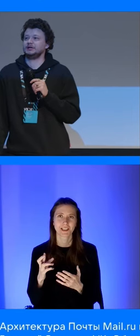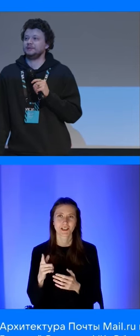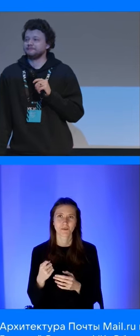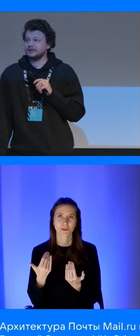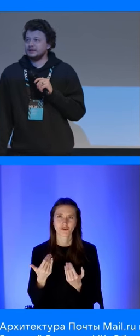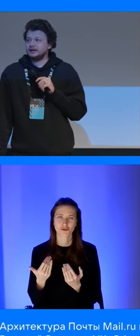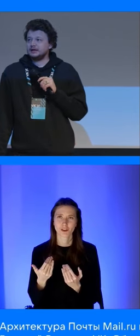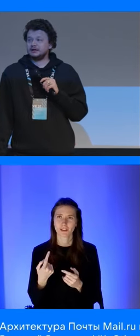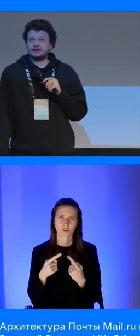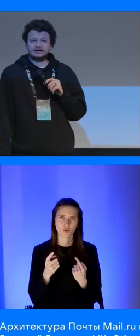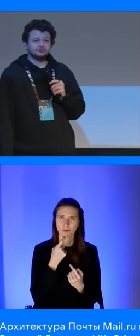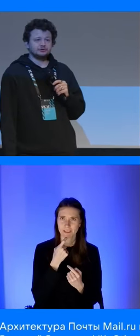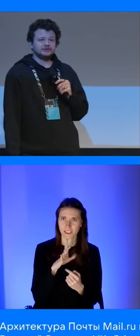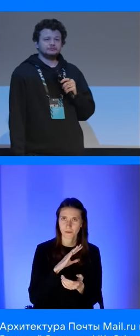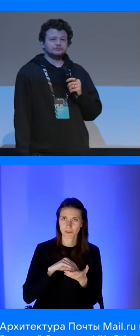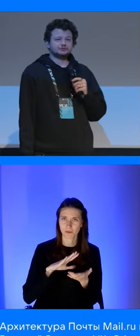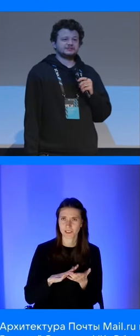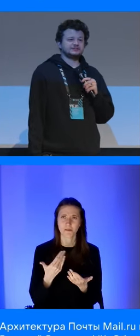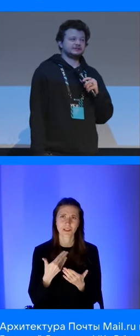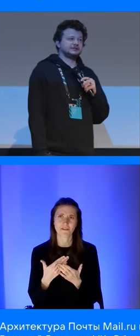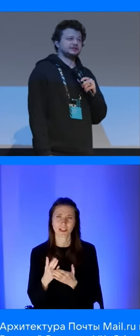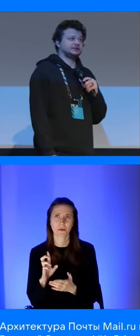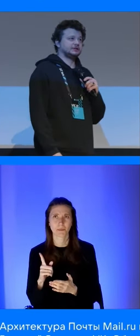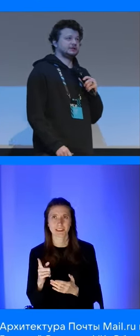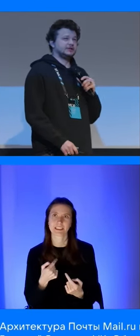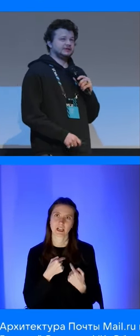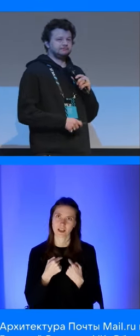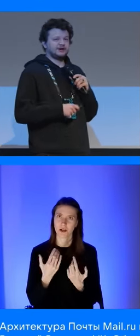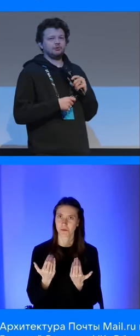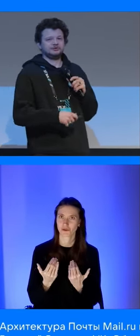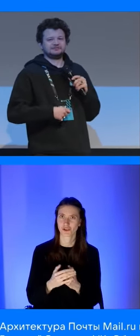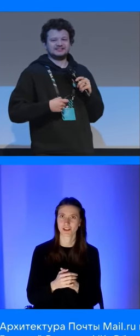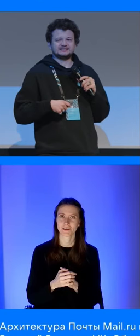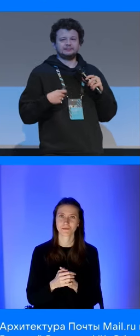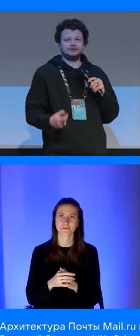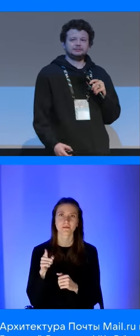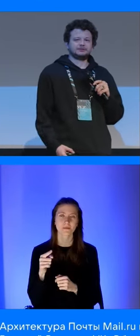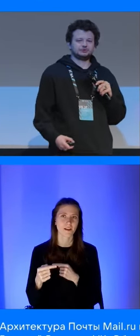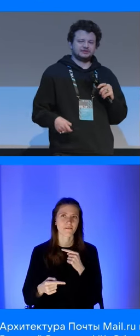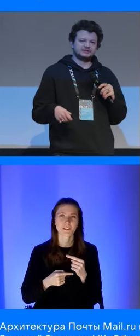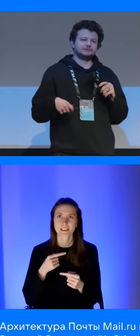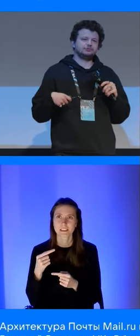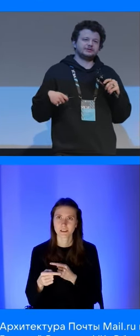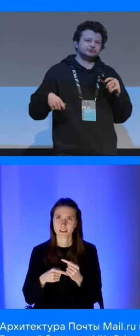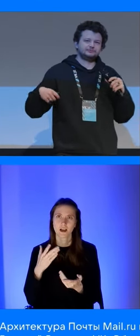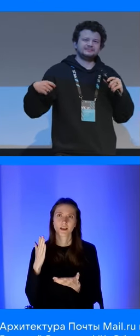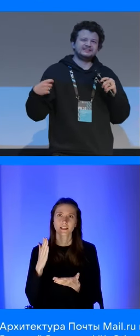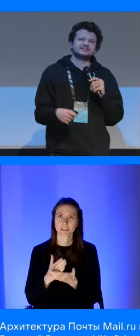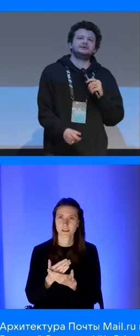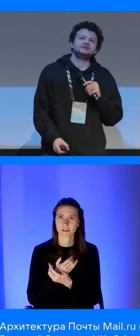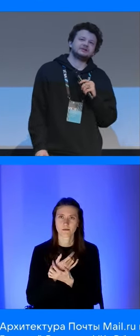очень страдали. Они у нас all green, ну то есть они проходят всегда стабильно, потому что если вдруг они